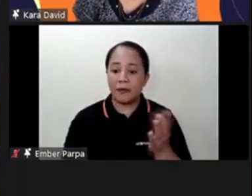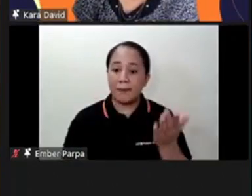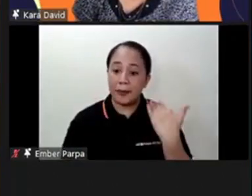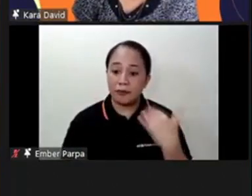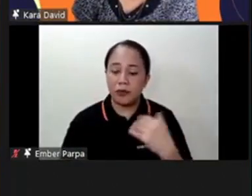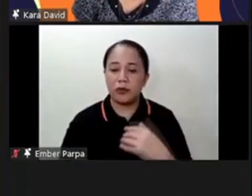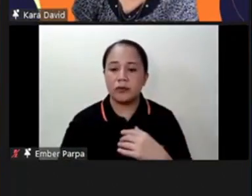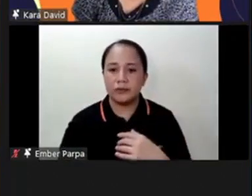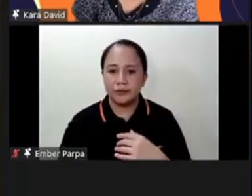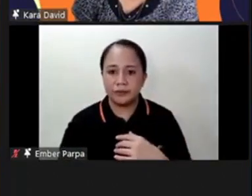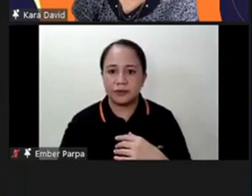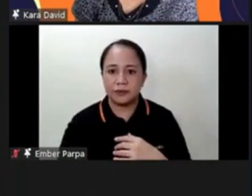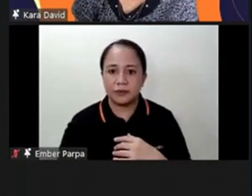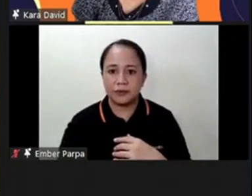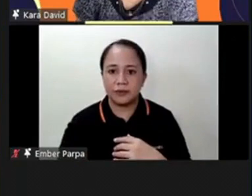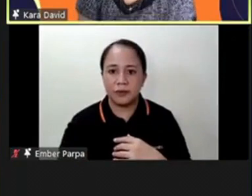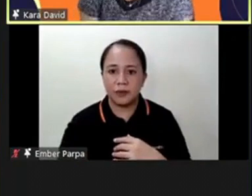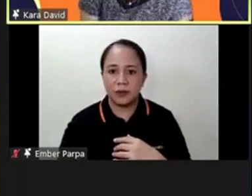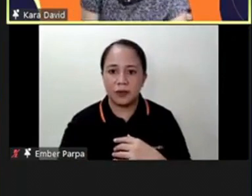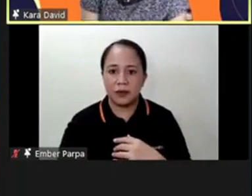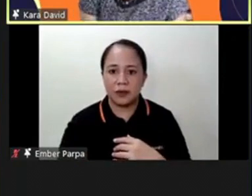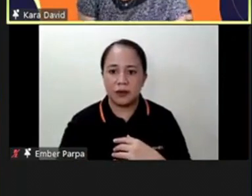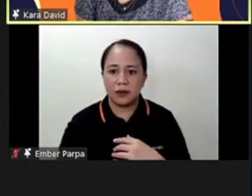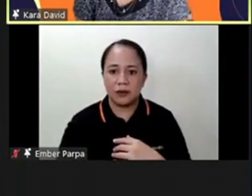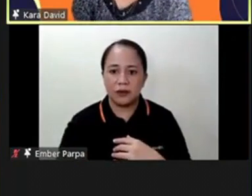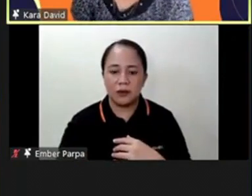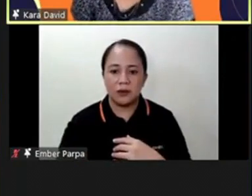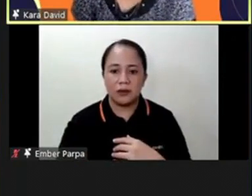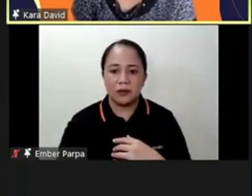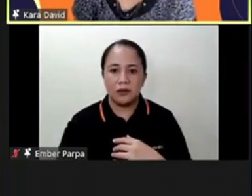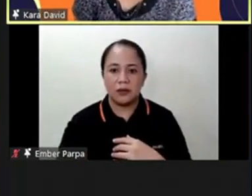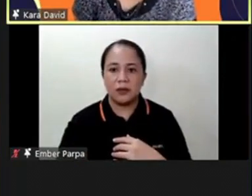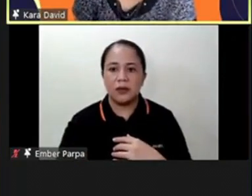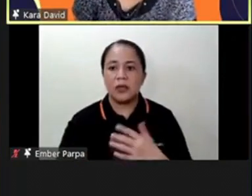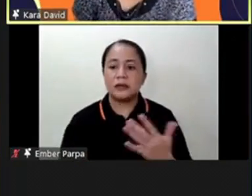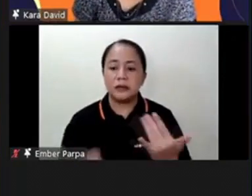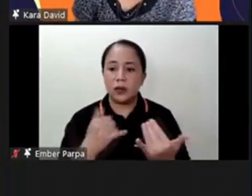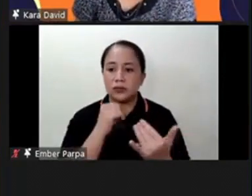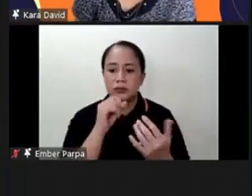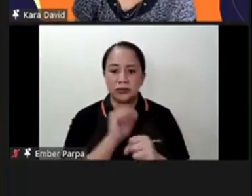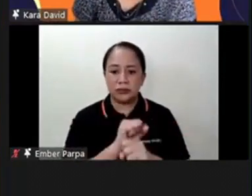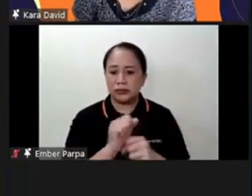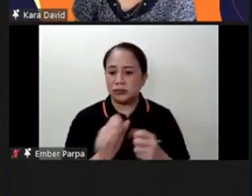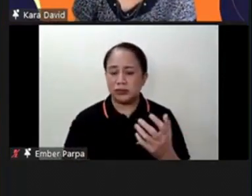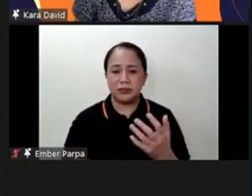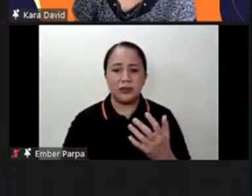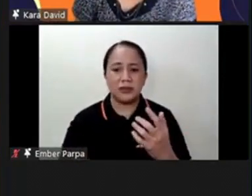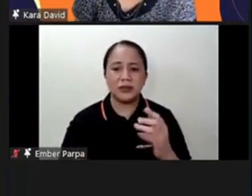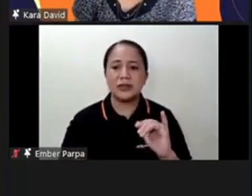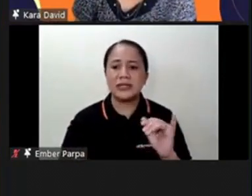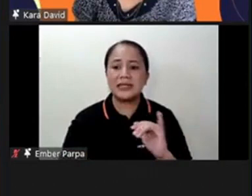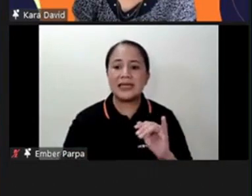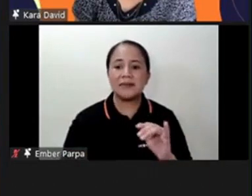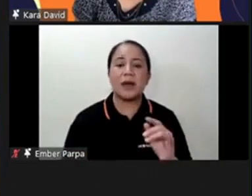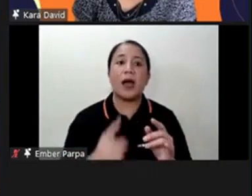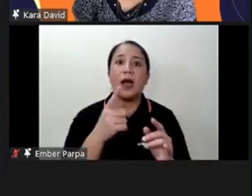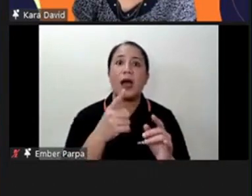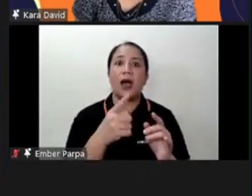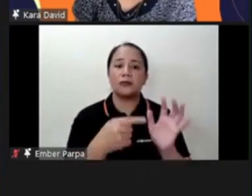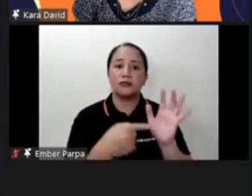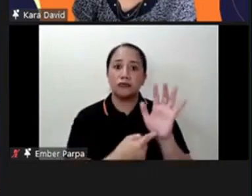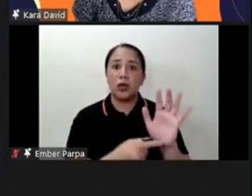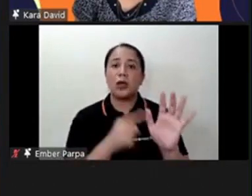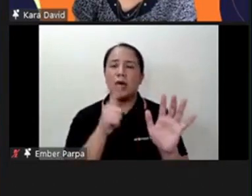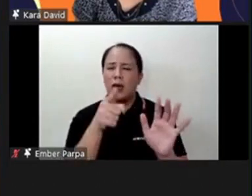nakakatrabaho siya, hindi na siya nakakatrabaho. Hindi na siya makaaral ng maayos. Parang signs na yon na mukhang